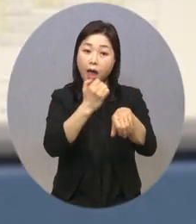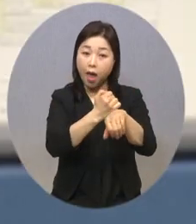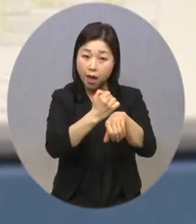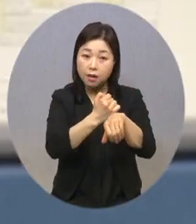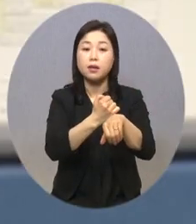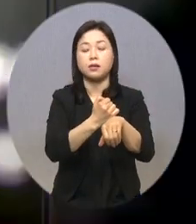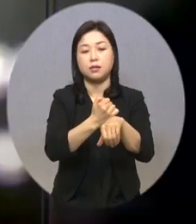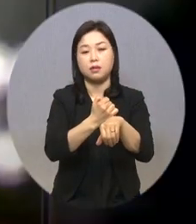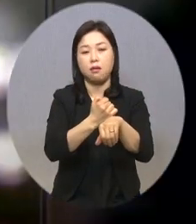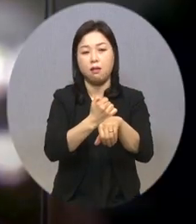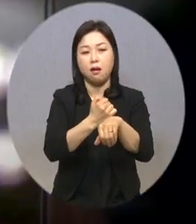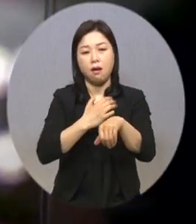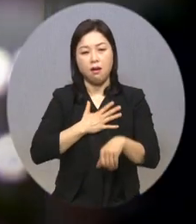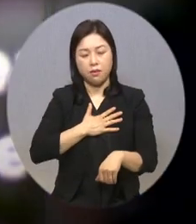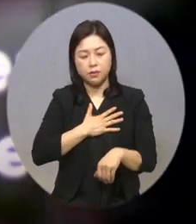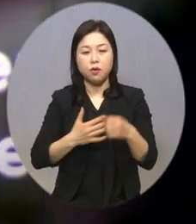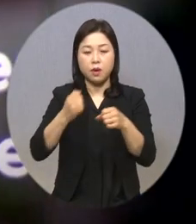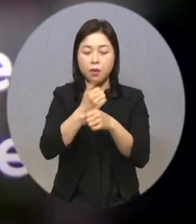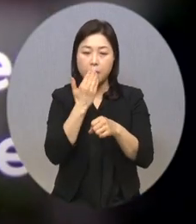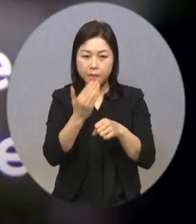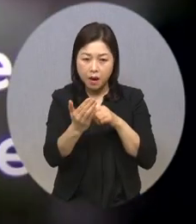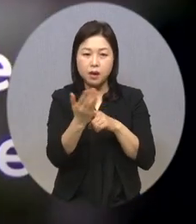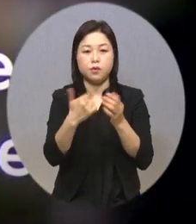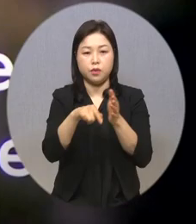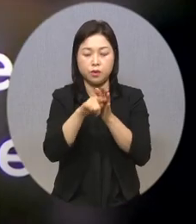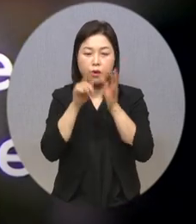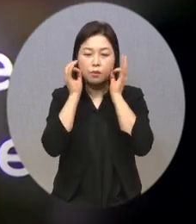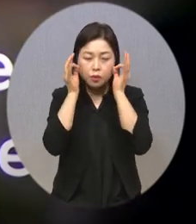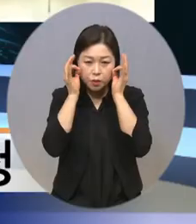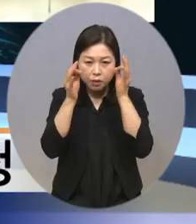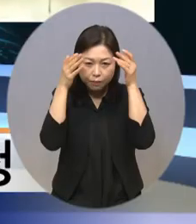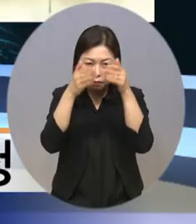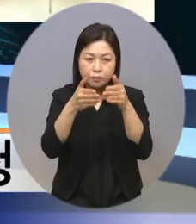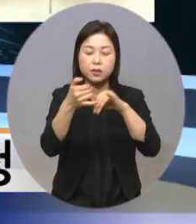안정을 회복할 수 있도록 만전을 기하겠다고 밝혔습니다.